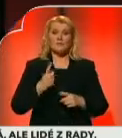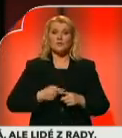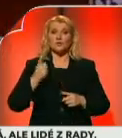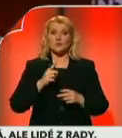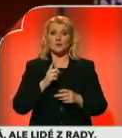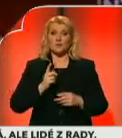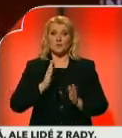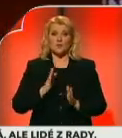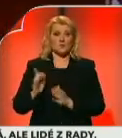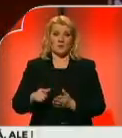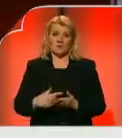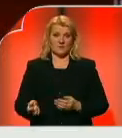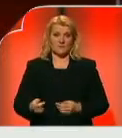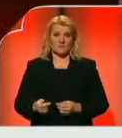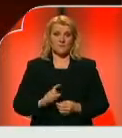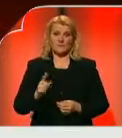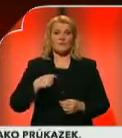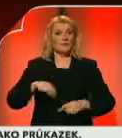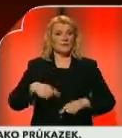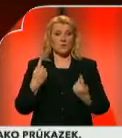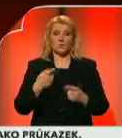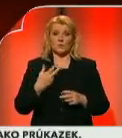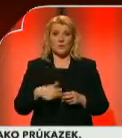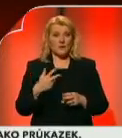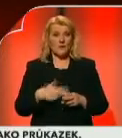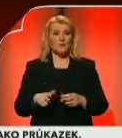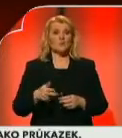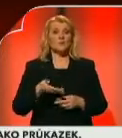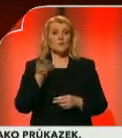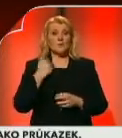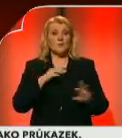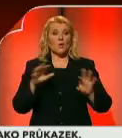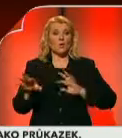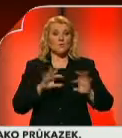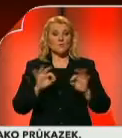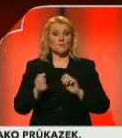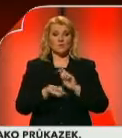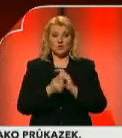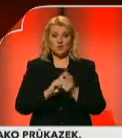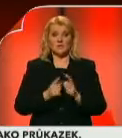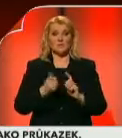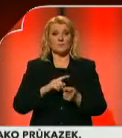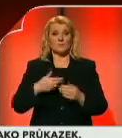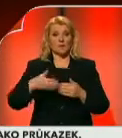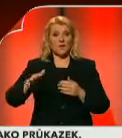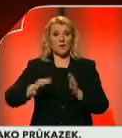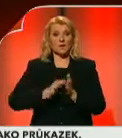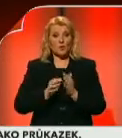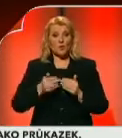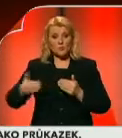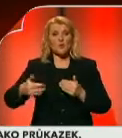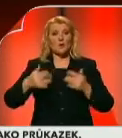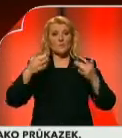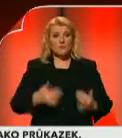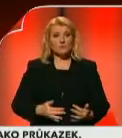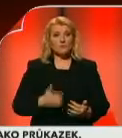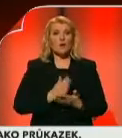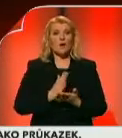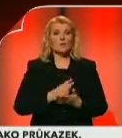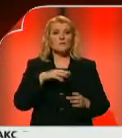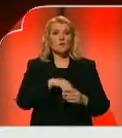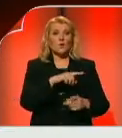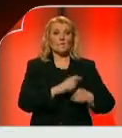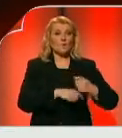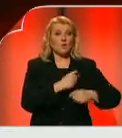Drábku. Promiňte, znovu to musím opravit, s tím výběrovým řízením na další etapu se počítalo už při uzavírání té